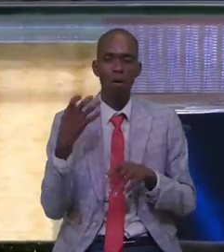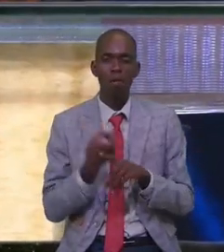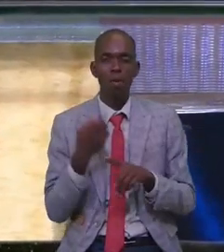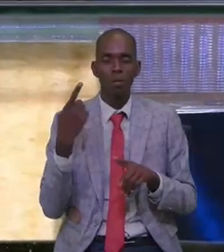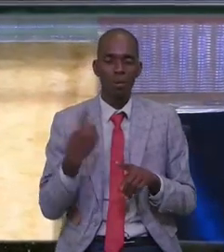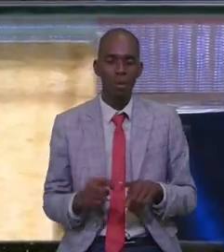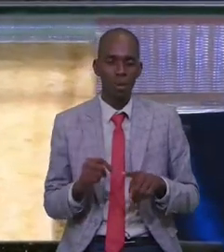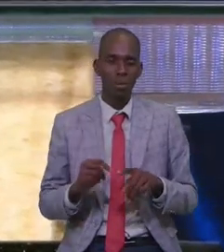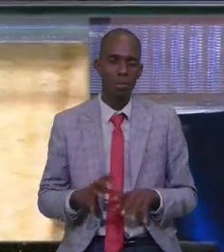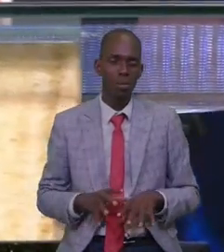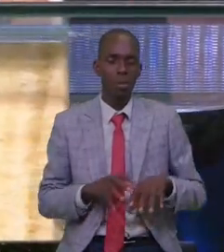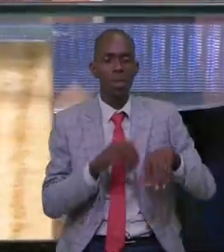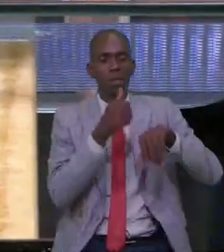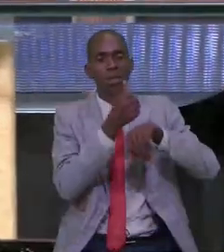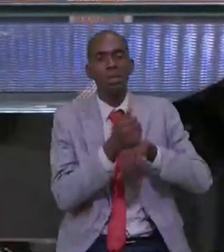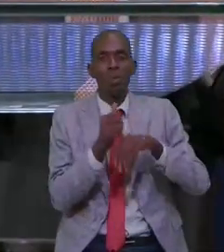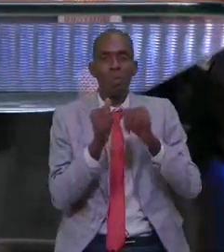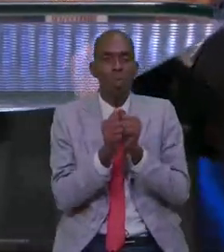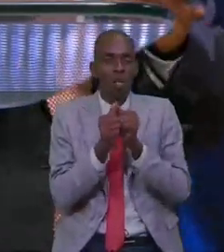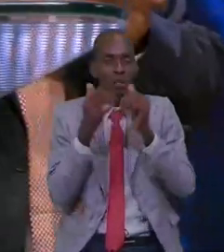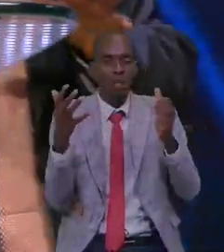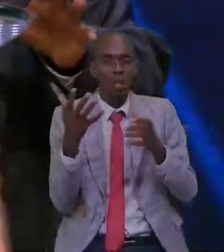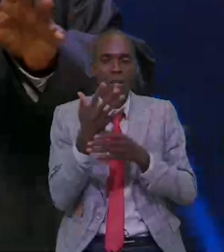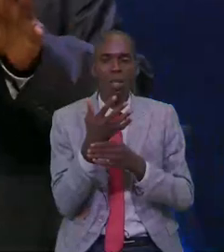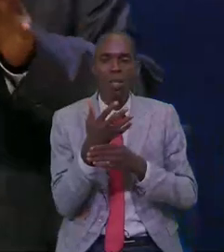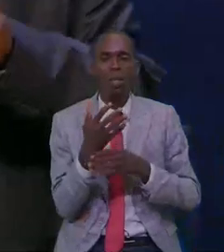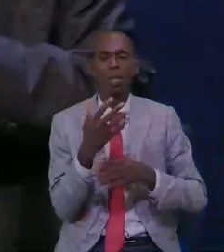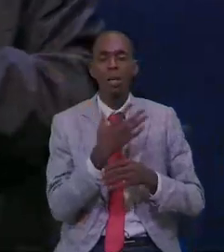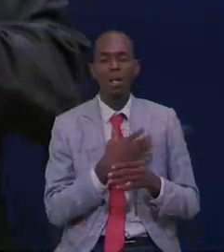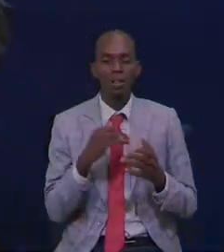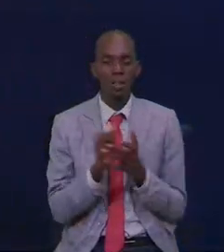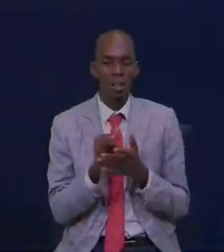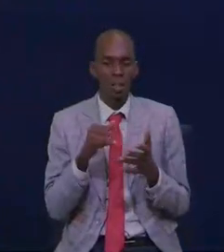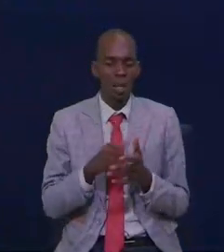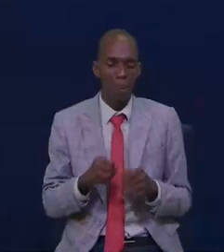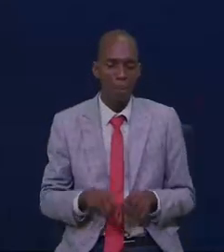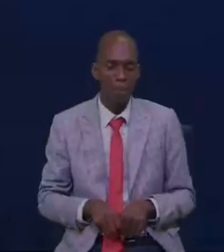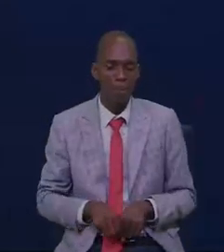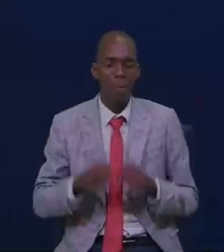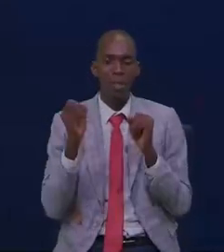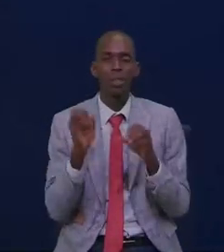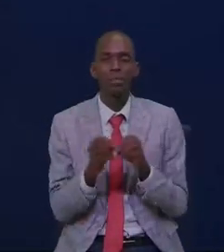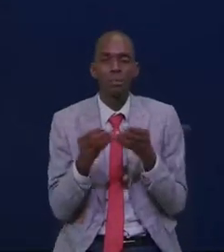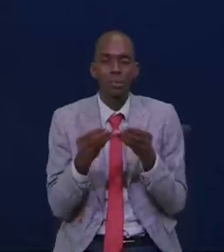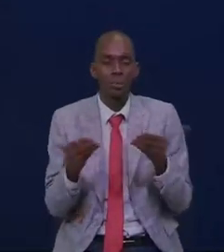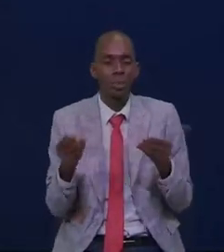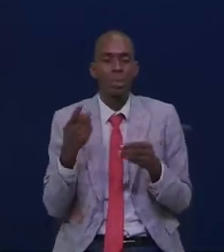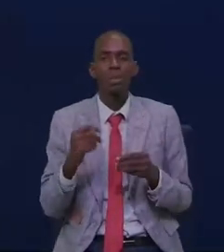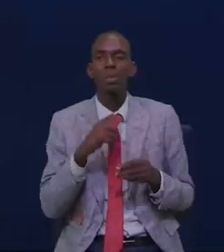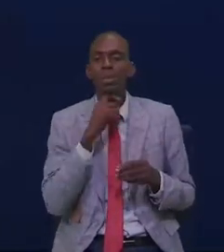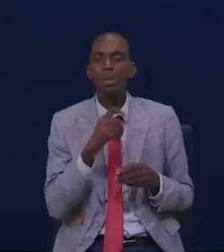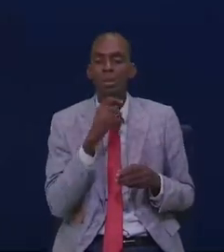secours d'aucune main et qui a brisé le fer, l'airain,